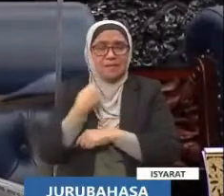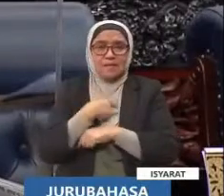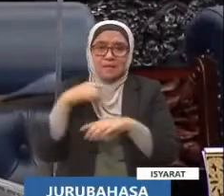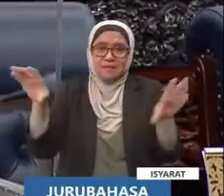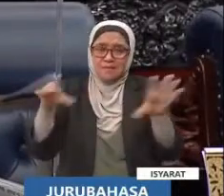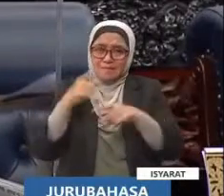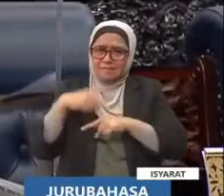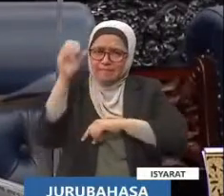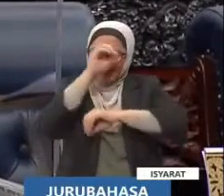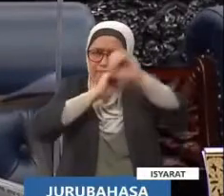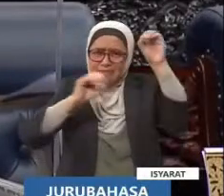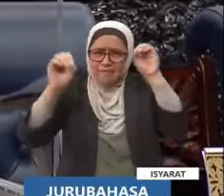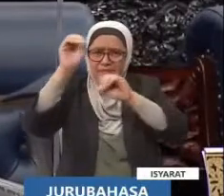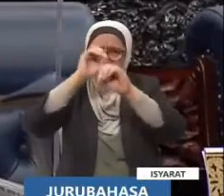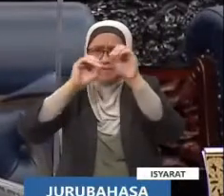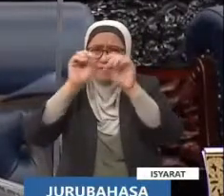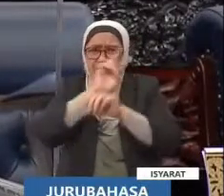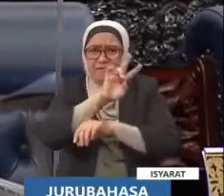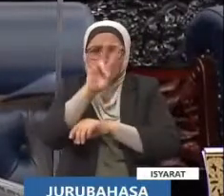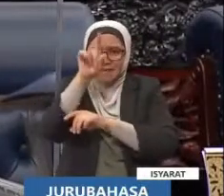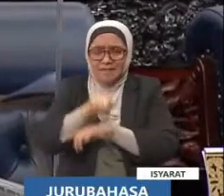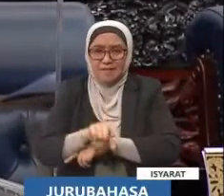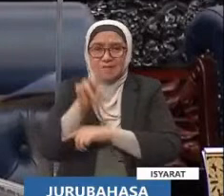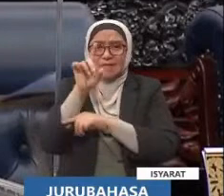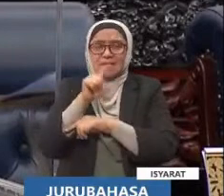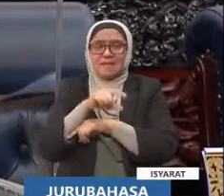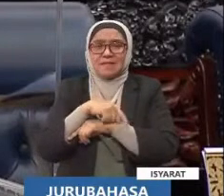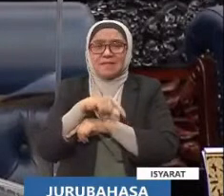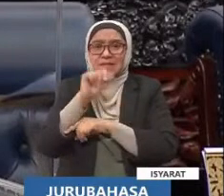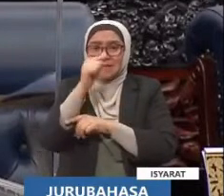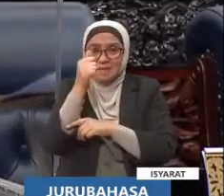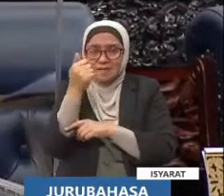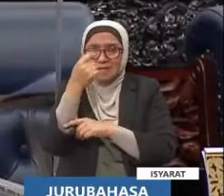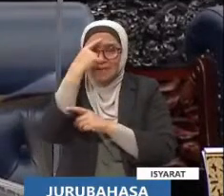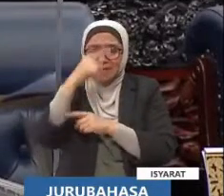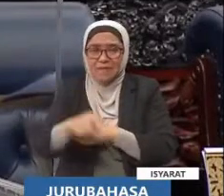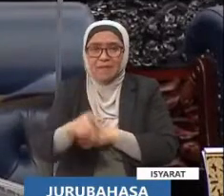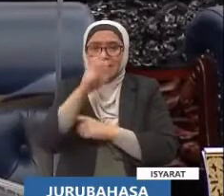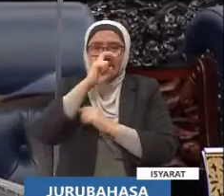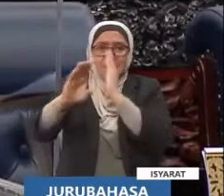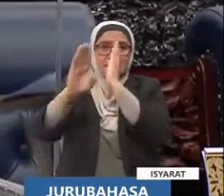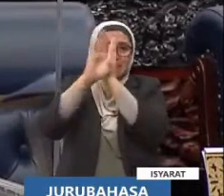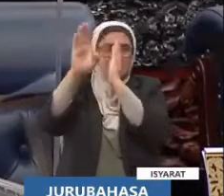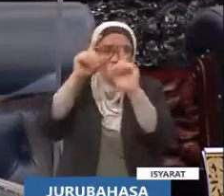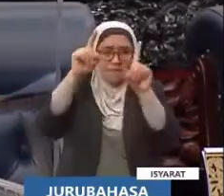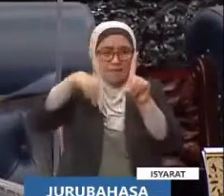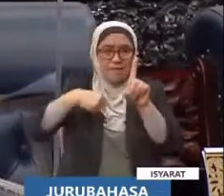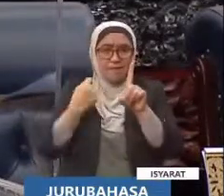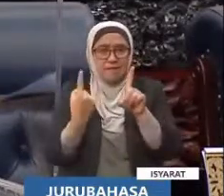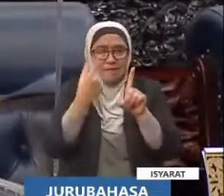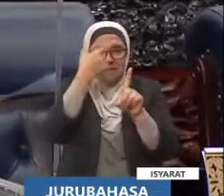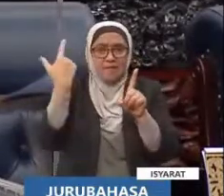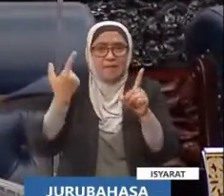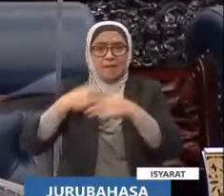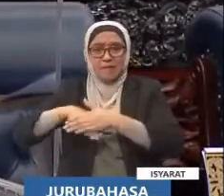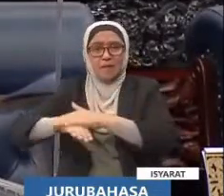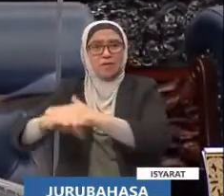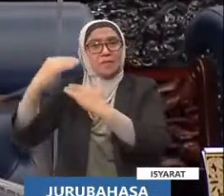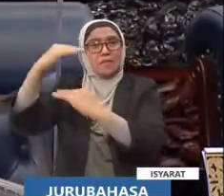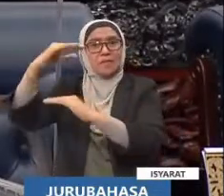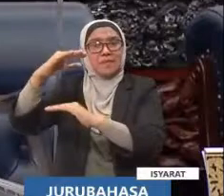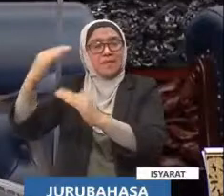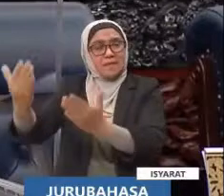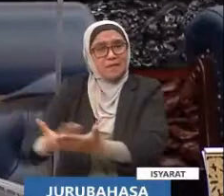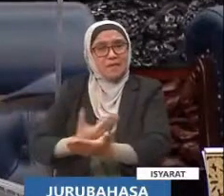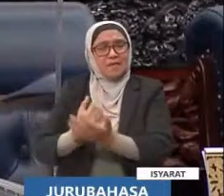pemerhatian pada 27 Oktober punthuk berkuasa daripada satu November Oriflame kita masuk ke fasa baru